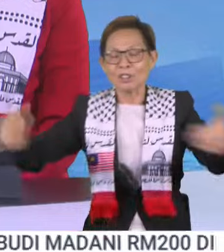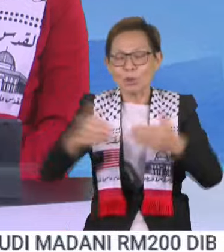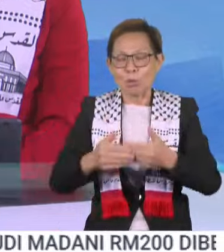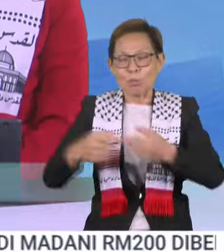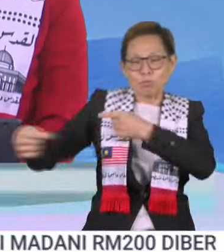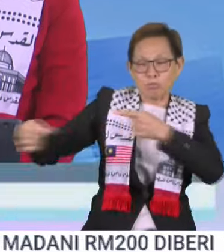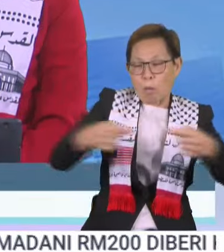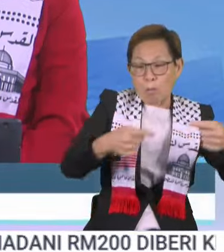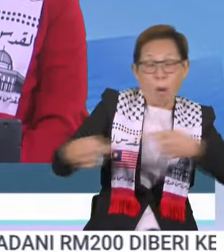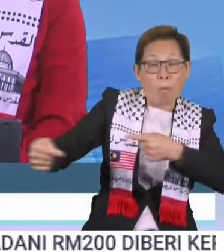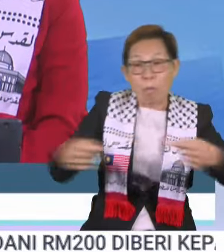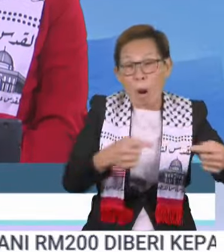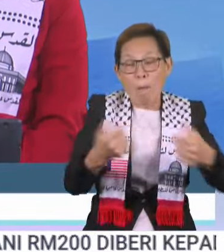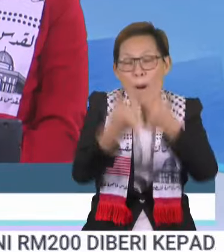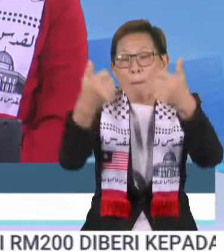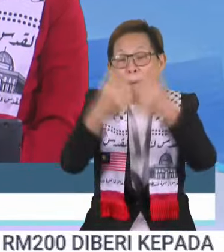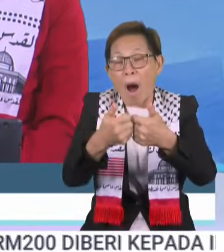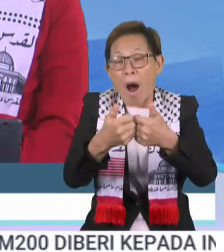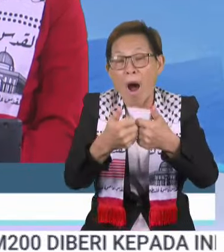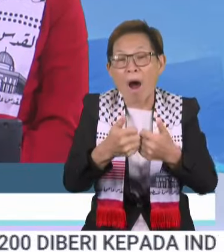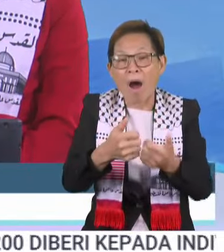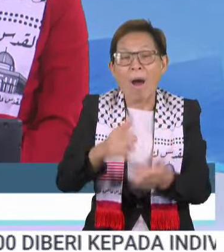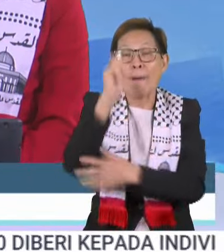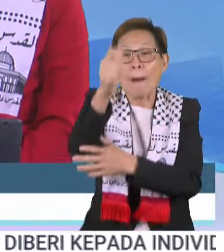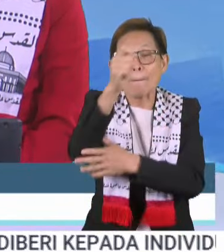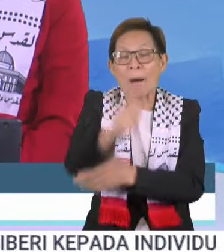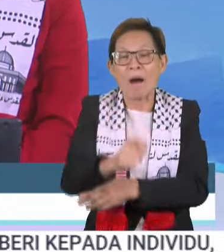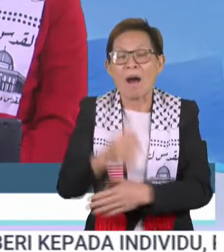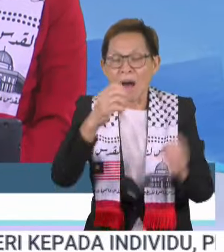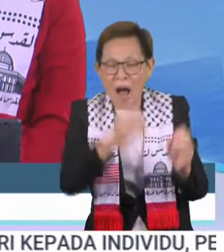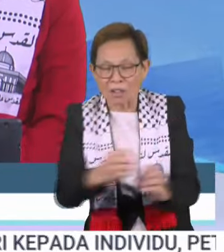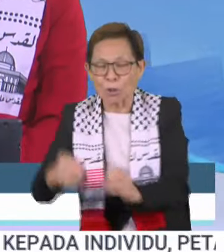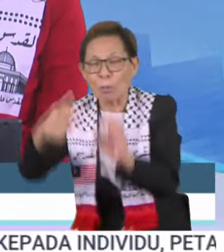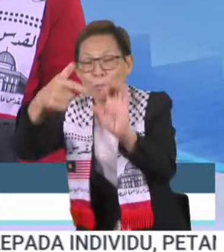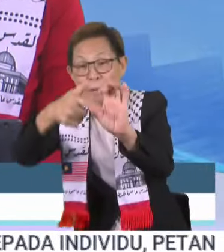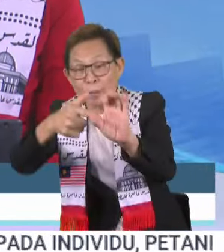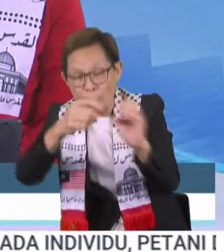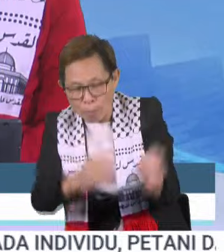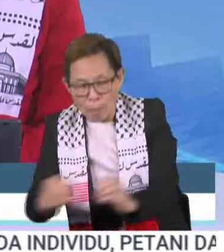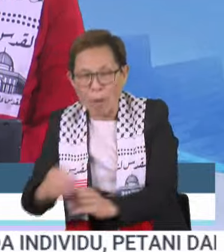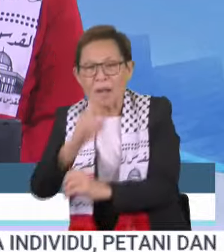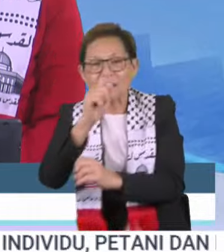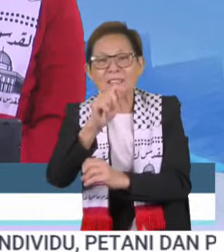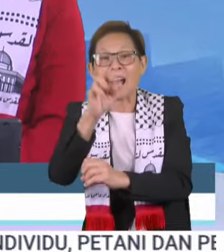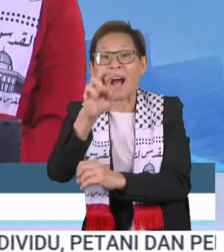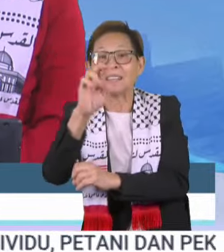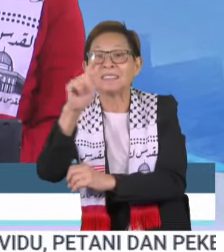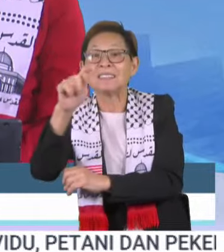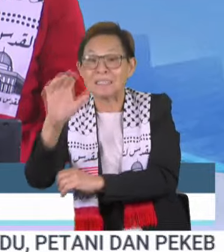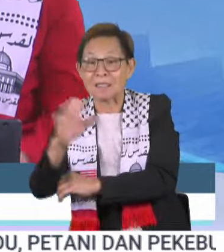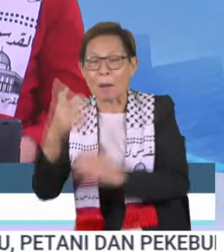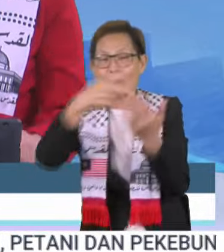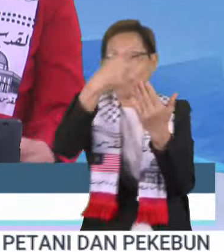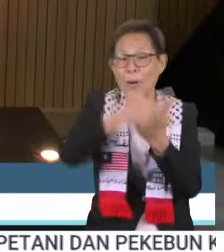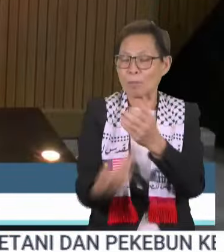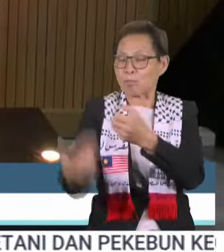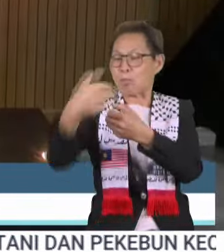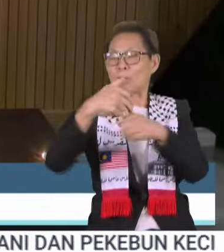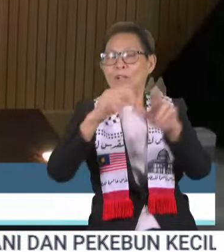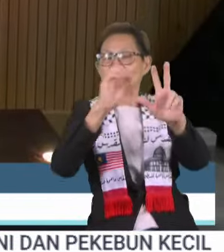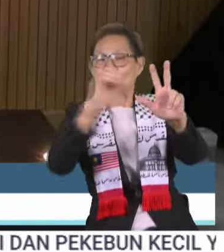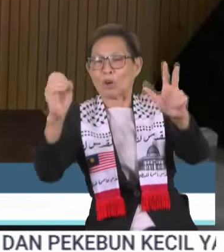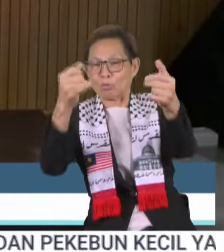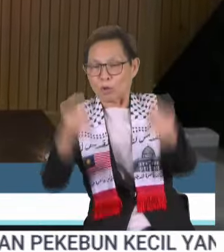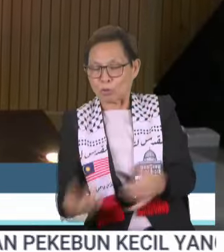kejohanan badminton jemputan anjuran Petronas Refinery and Petrochemical Corporation, PRPC. Program disertai